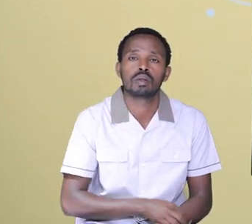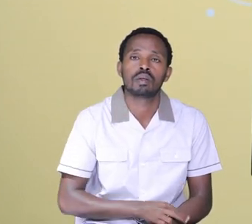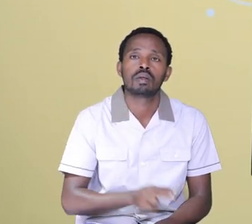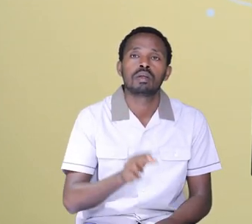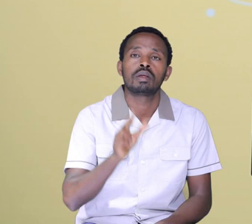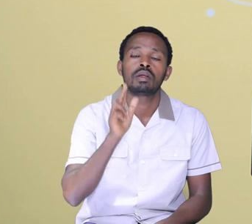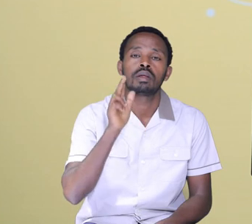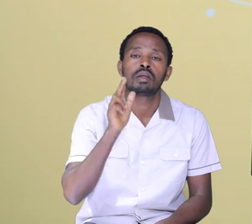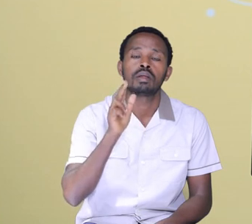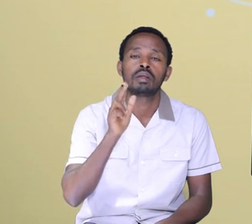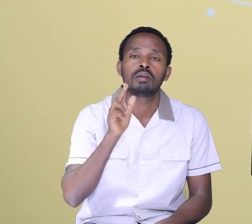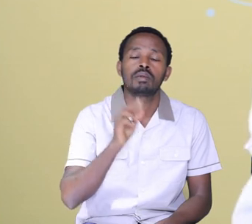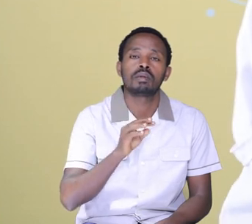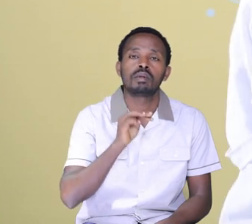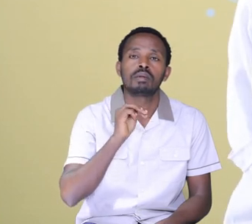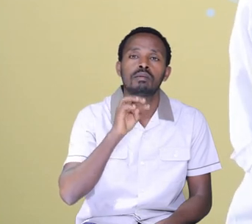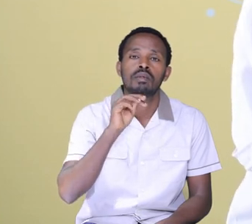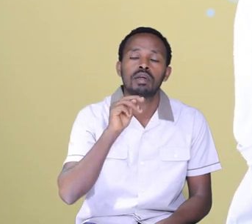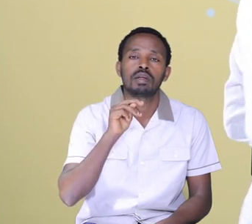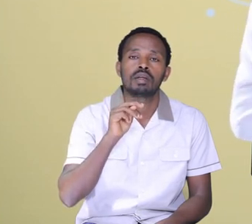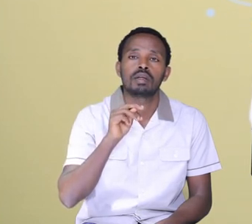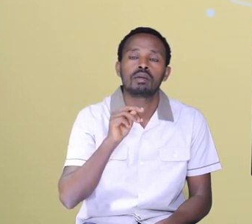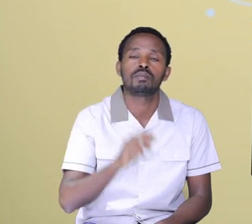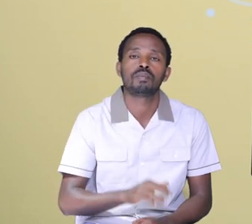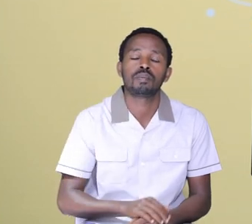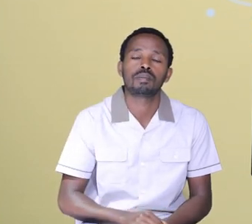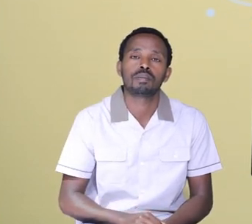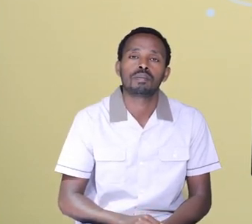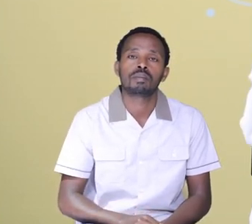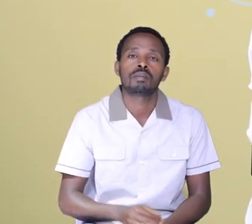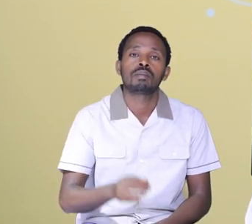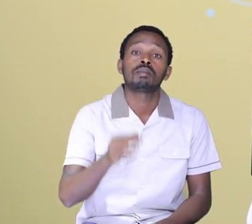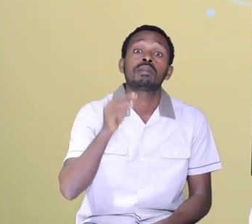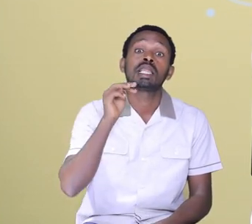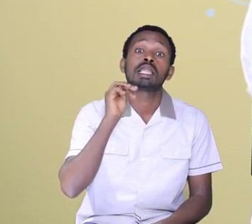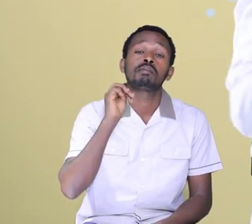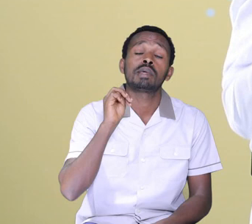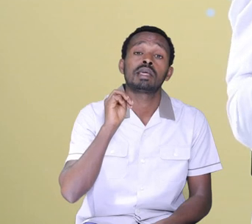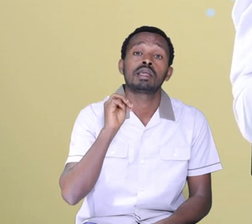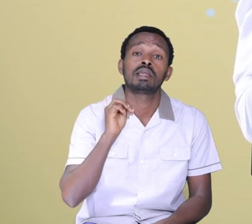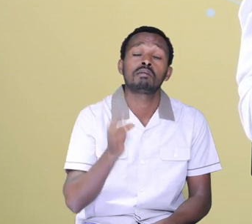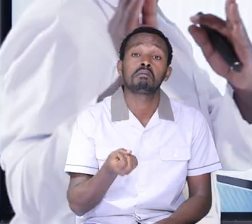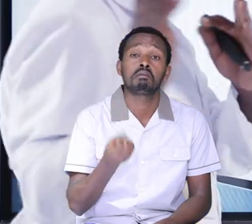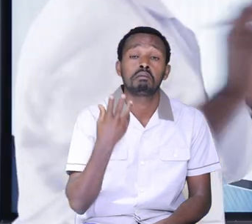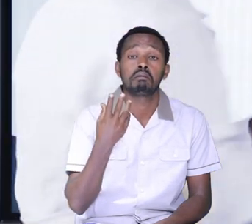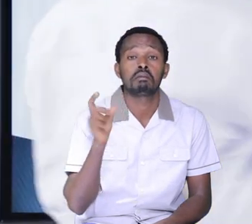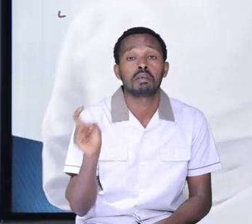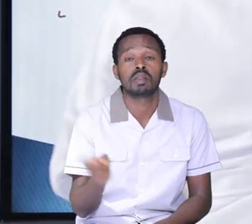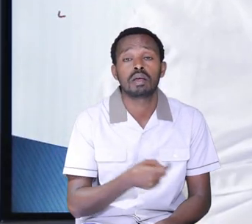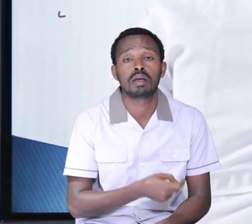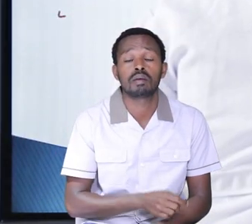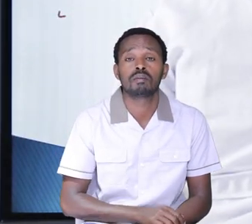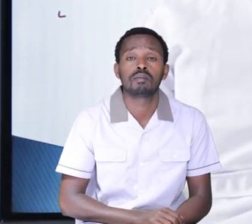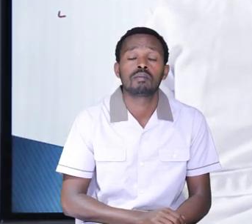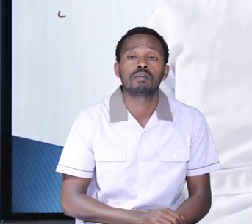3 meetira meeqa ta'aa jennu. Ishee kana caa jennee haa fudhannu. Maaliif gatii ishee hin beeknu waan ta'eef.